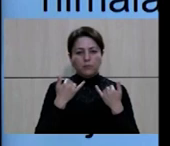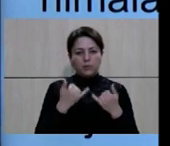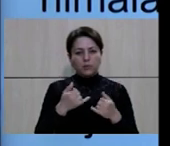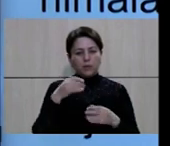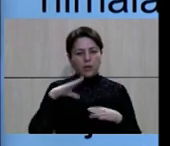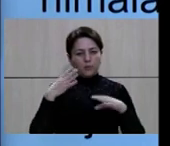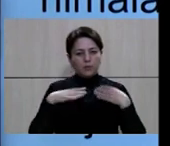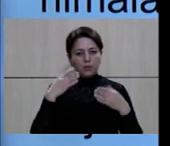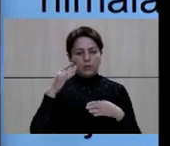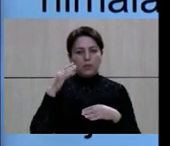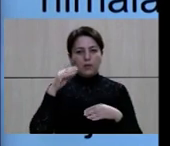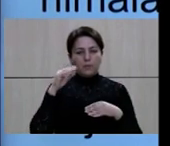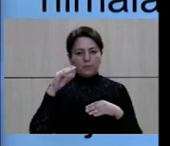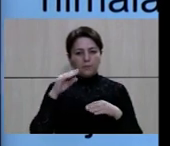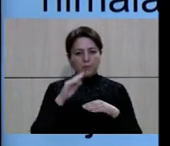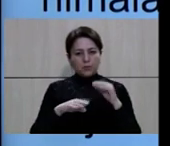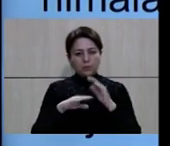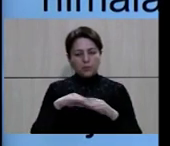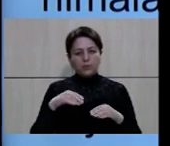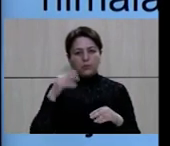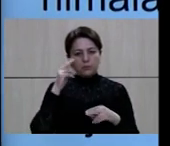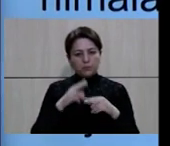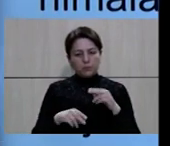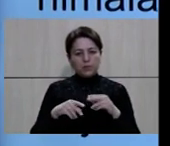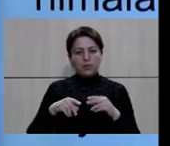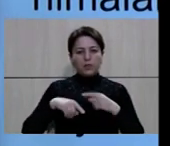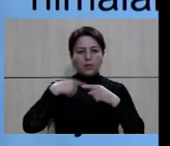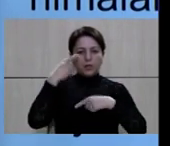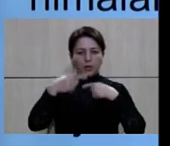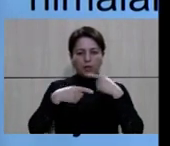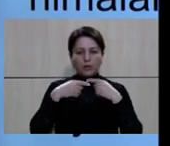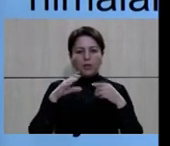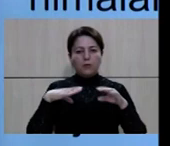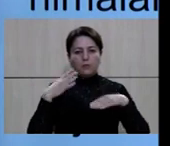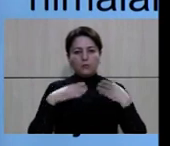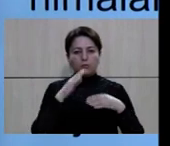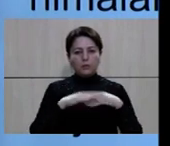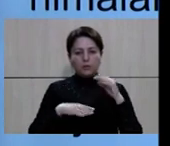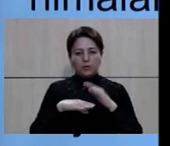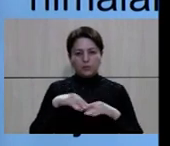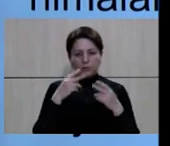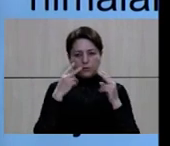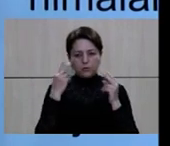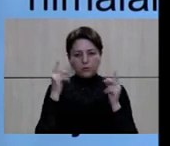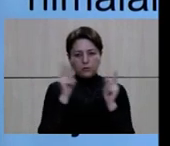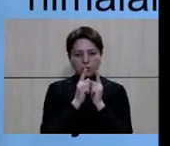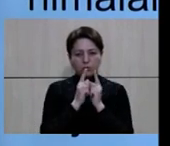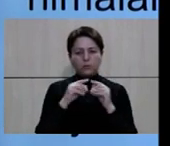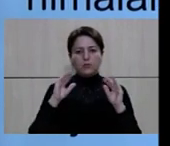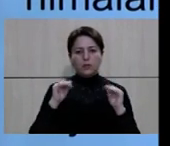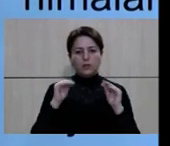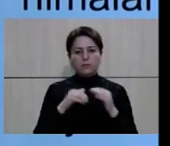amaliy mashg'ulotimiz o'z nihoyasiga yetdi. Keyingi qiziqarli amaliy mashg'ulotlarimizda yana bir bor ko'rishguncha sog' bo'ling,